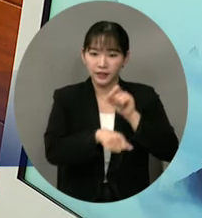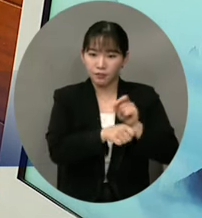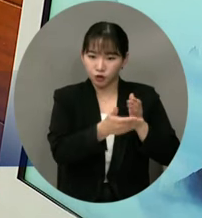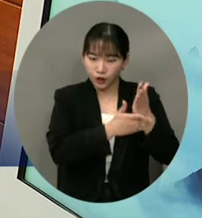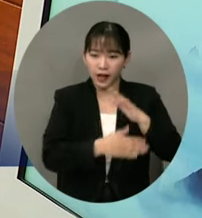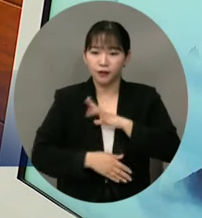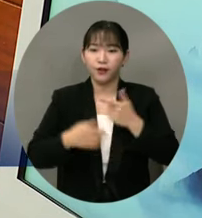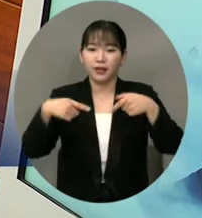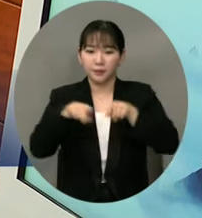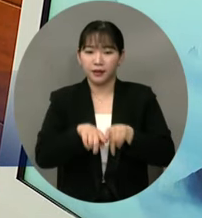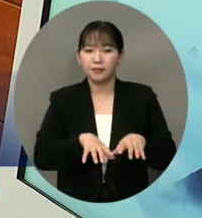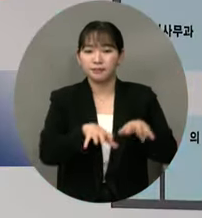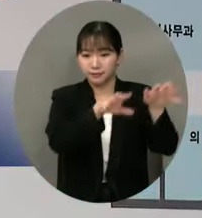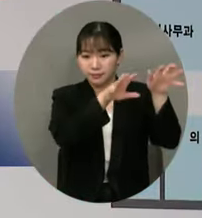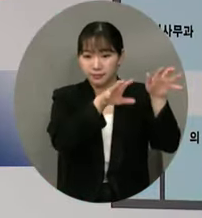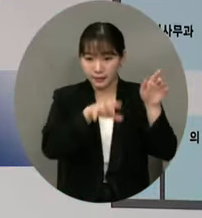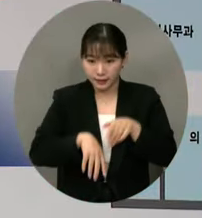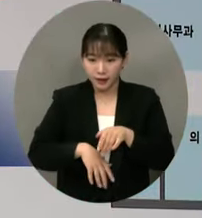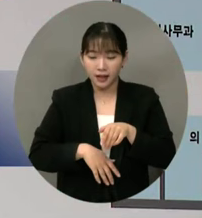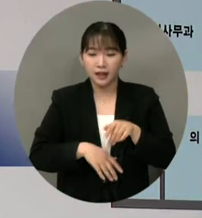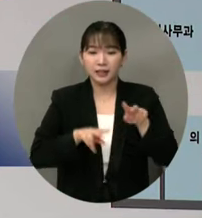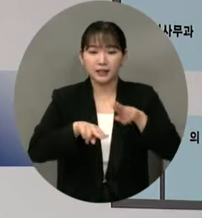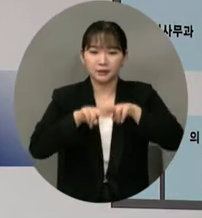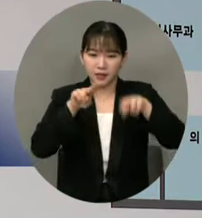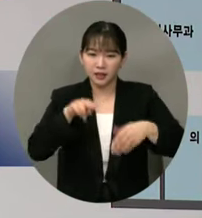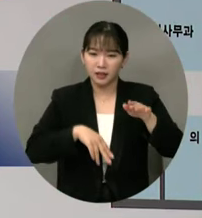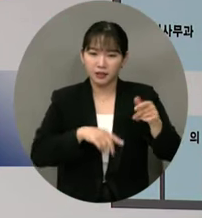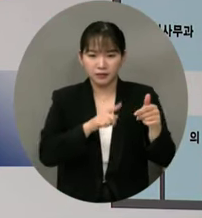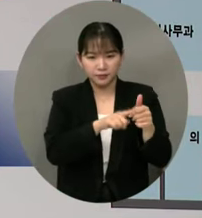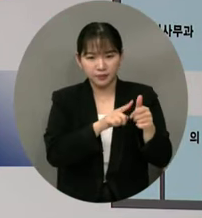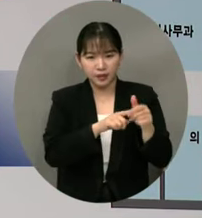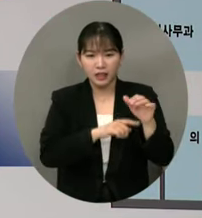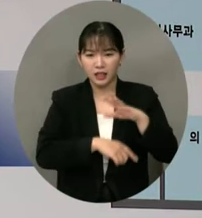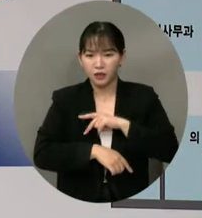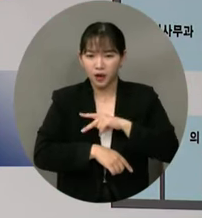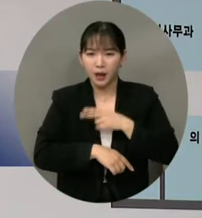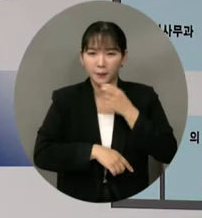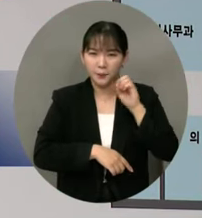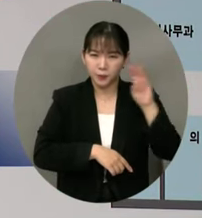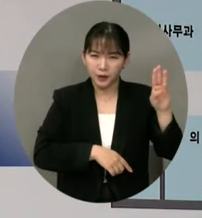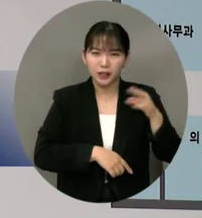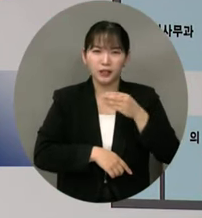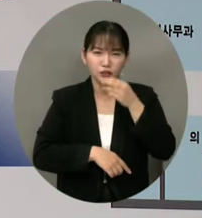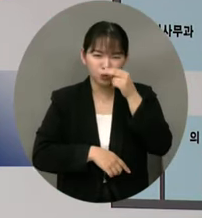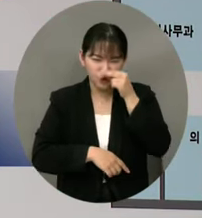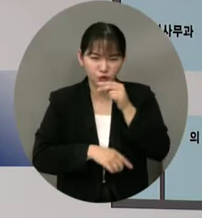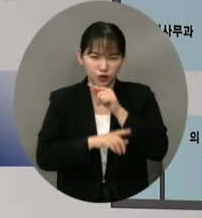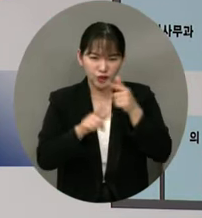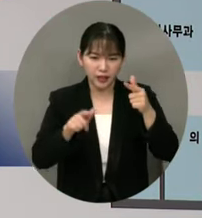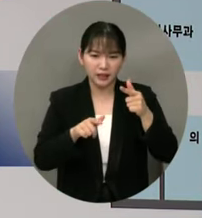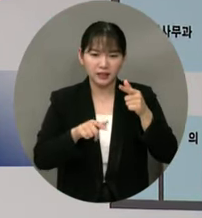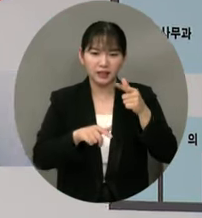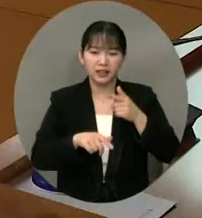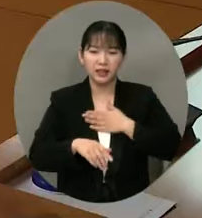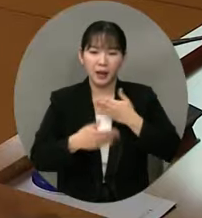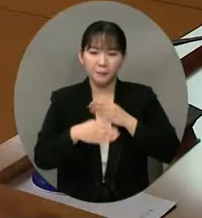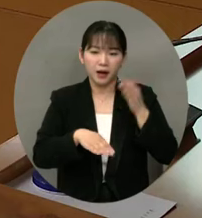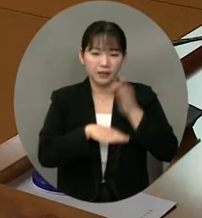함께 지금 생겼는데 그분한테 이제 맥주나 술, 맥주나 이런 거를 자기 방으로